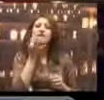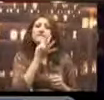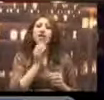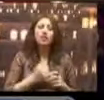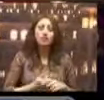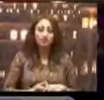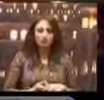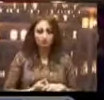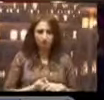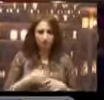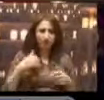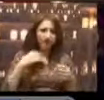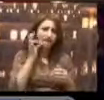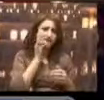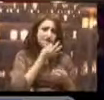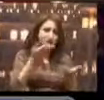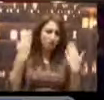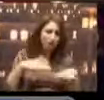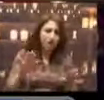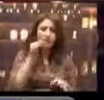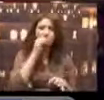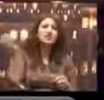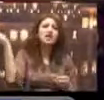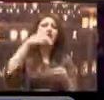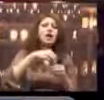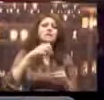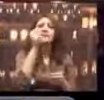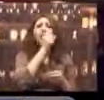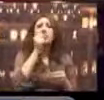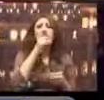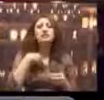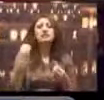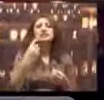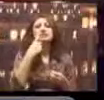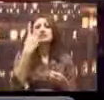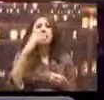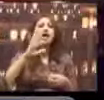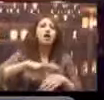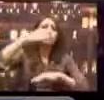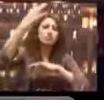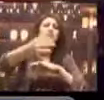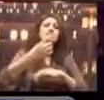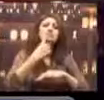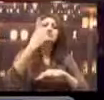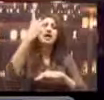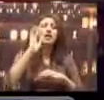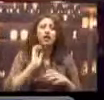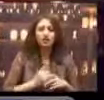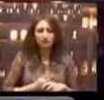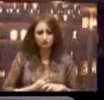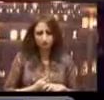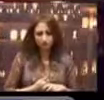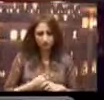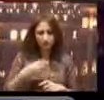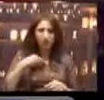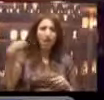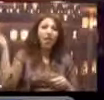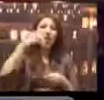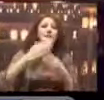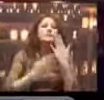يعني. فجينا السنه اللي بعديها ما نزلناش الفيلم، وجينا السنه اللي بعديها بنعمل مشاهد جديده